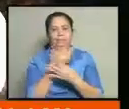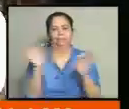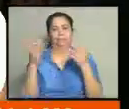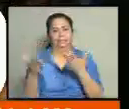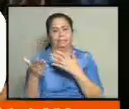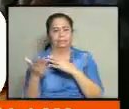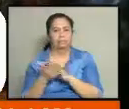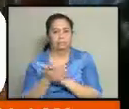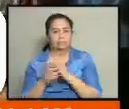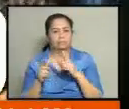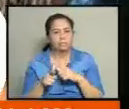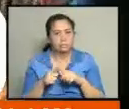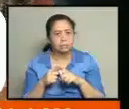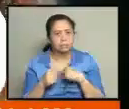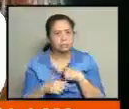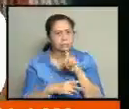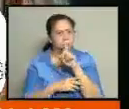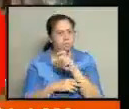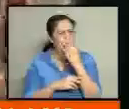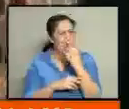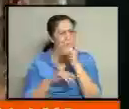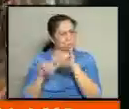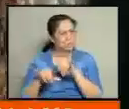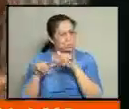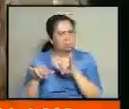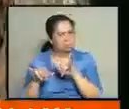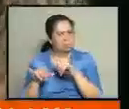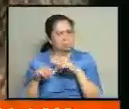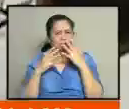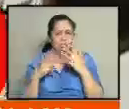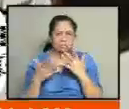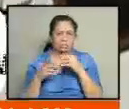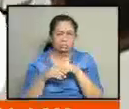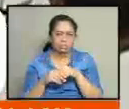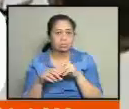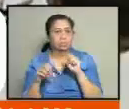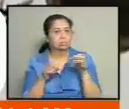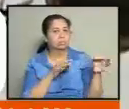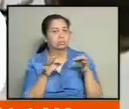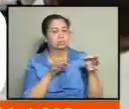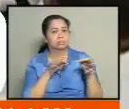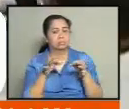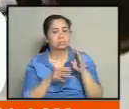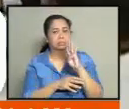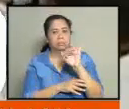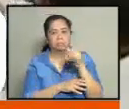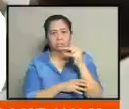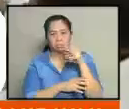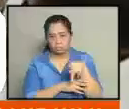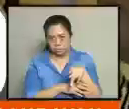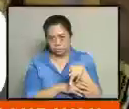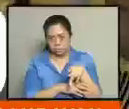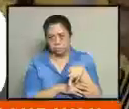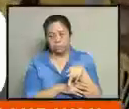siya. Tapos ang tanong ko po, bakit nandyan pa po sa loob? Pero paliwanag ng Bureau of Jail Management and